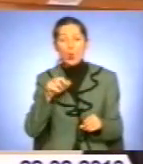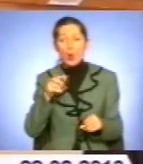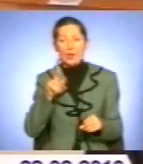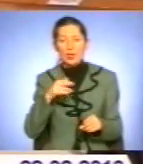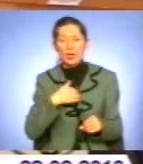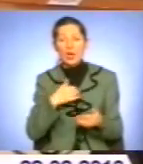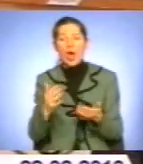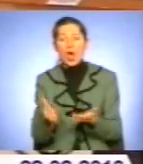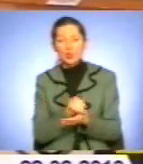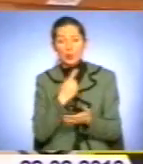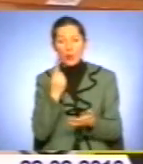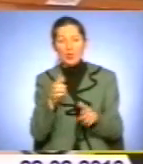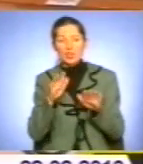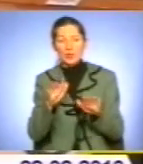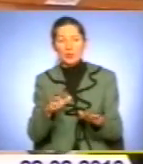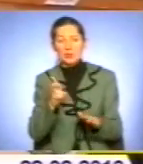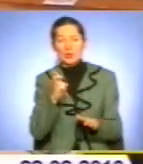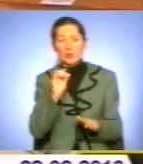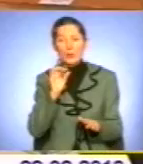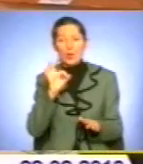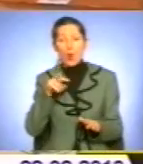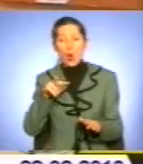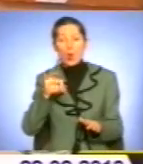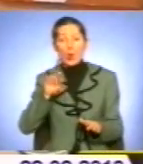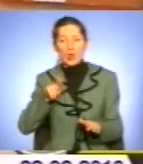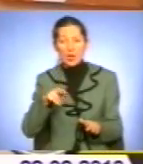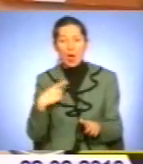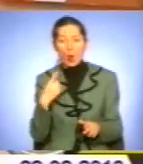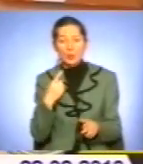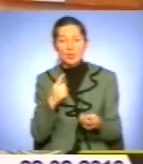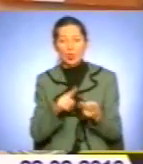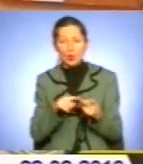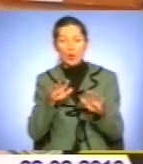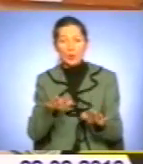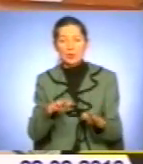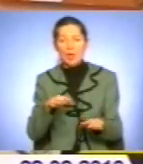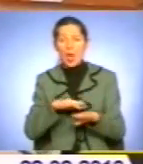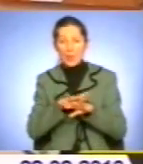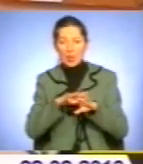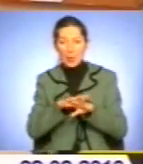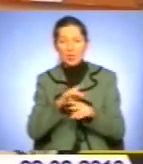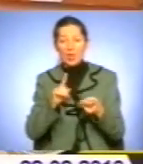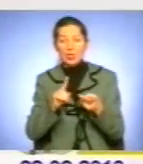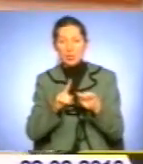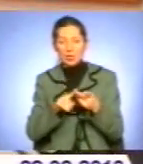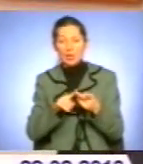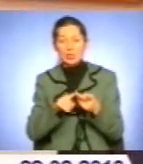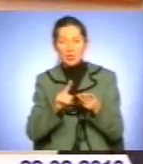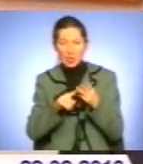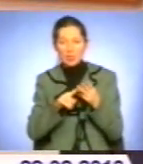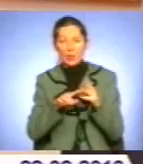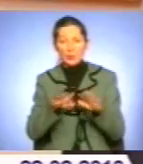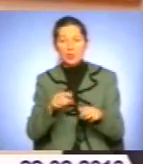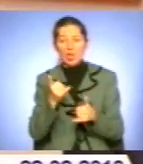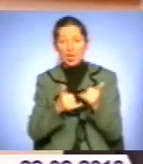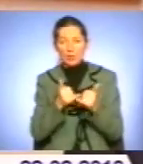здобув перше місце з біології на області, друге місце з математики і третє з хімії. Як ти